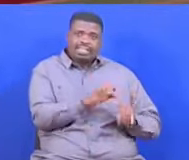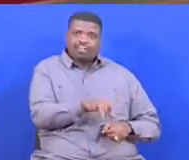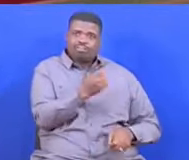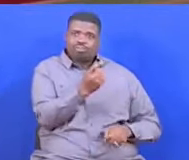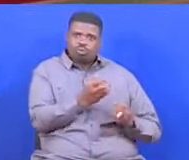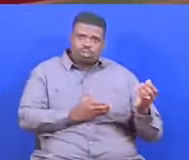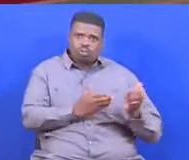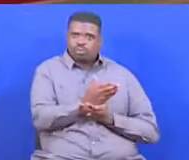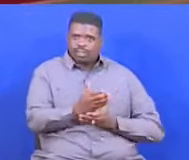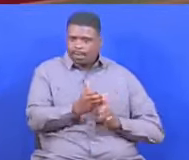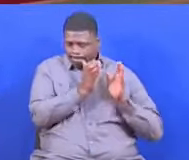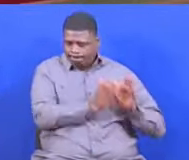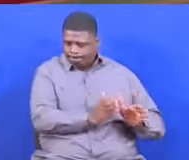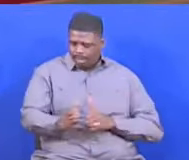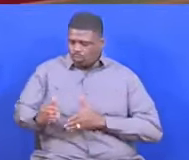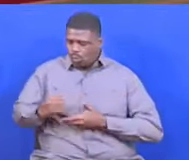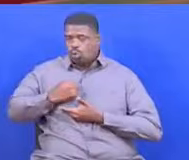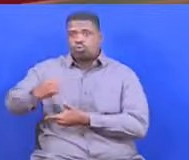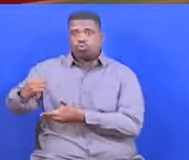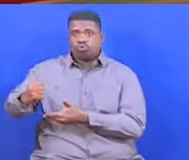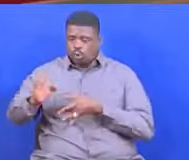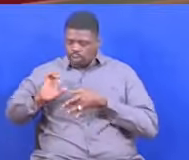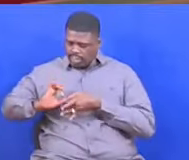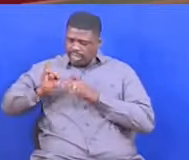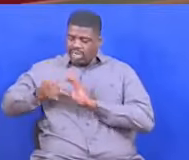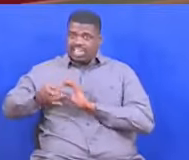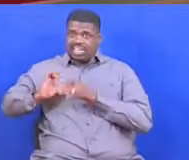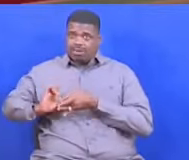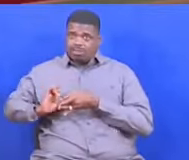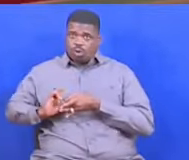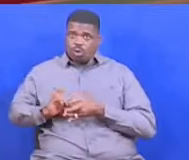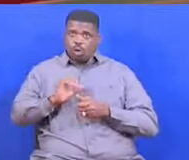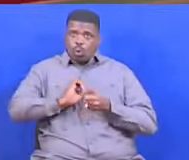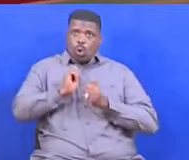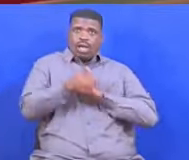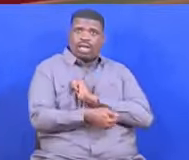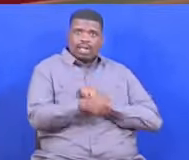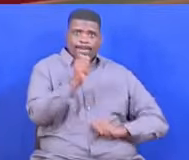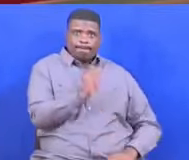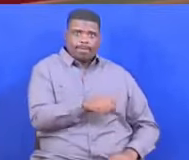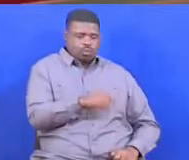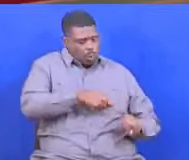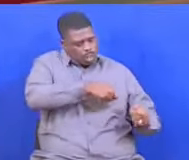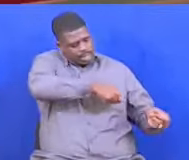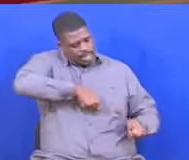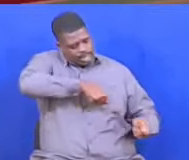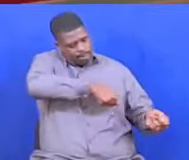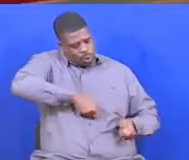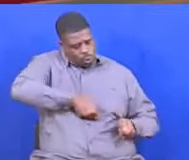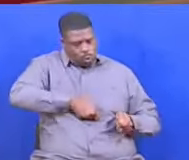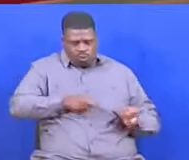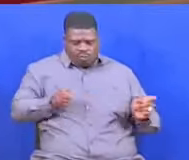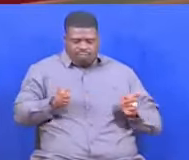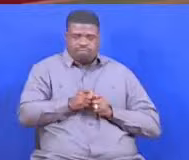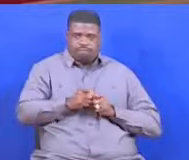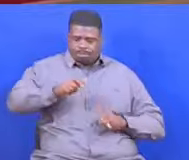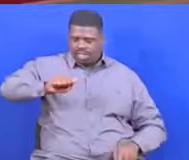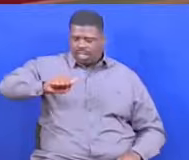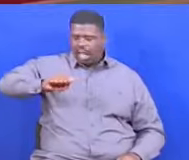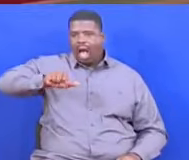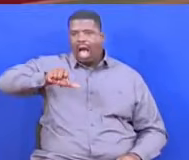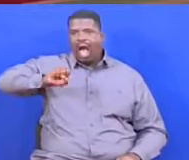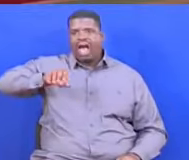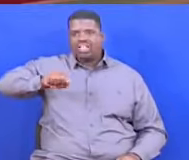kupitia mpango wa ruzuku inayoratibiwa na wakala wa mbegu za kilimo ASA. Kutokana na upatikanaji wa mbegu,